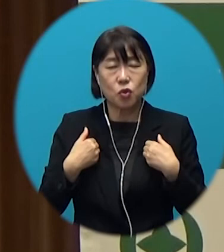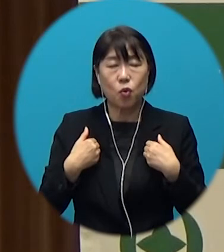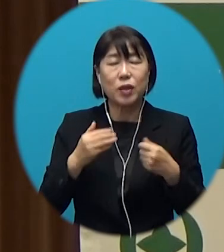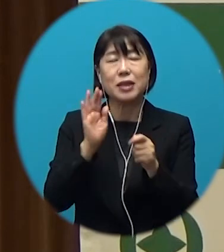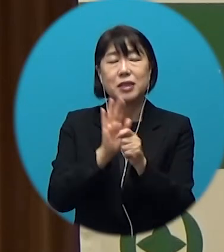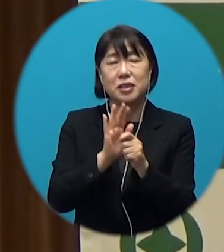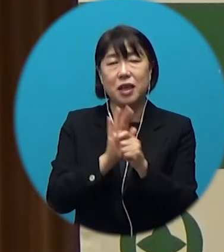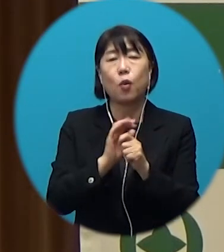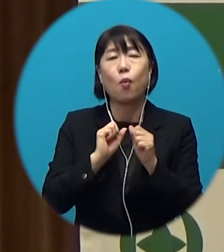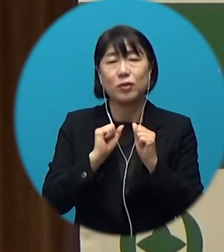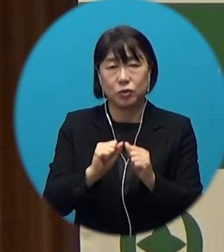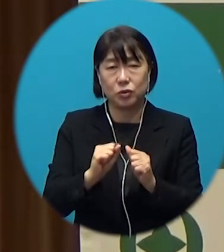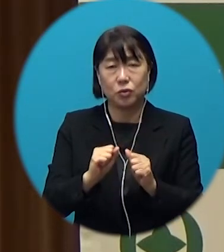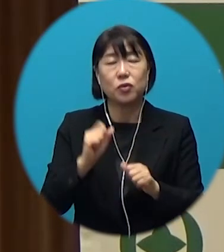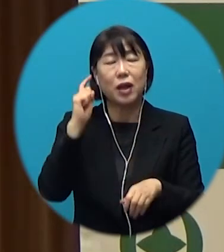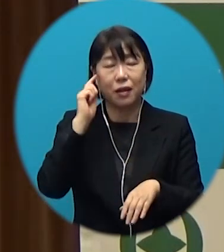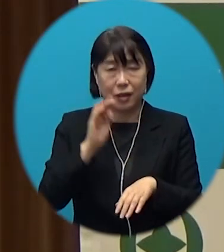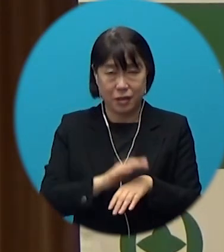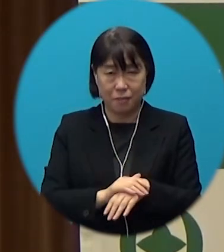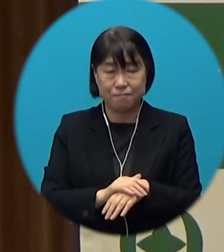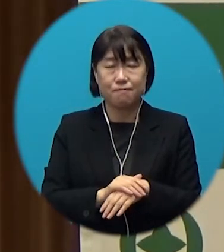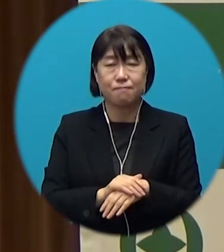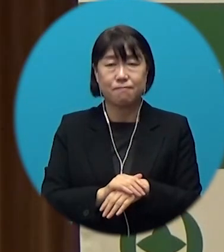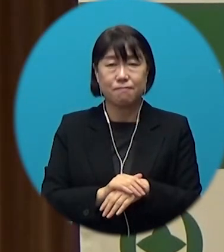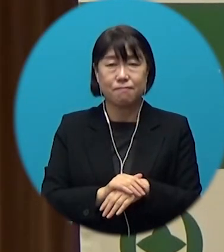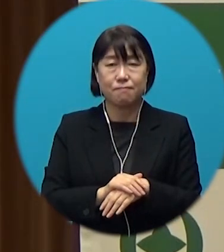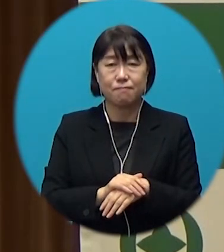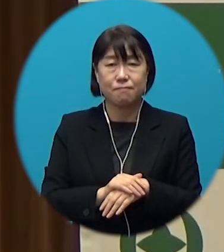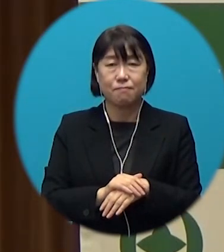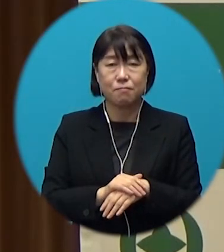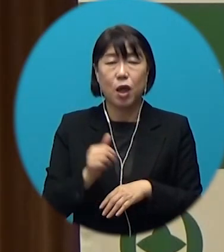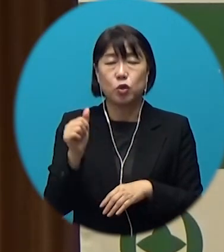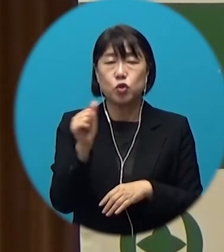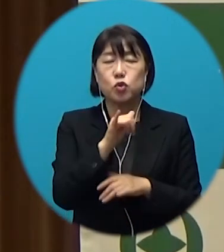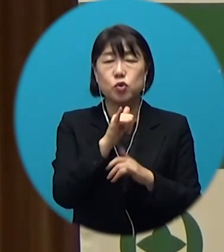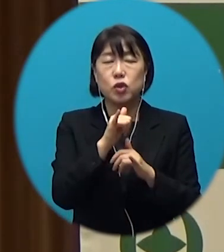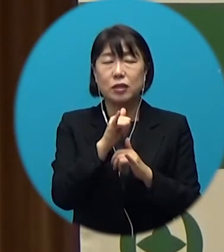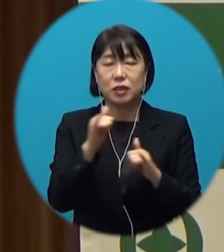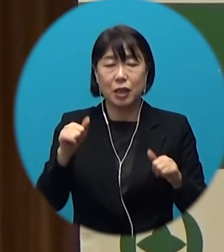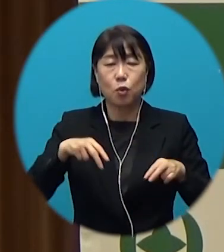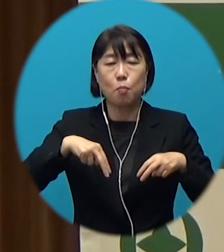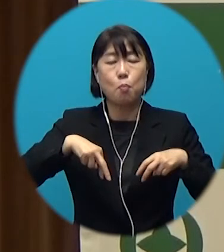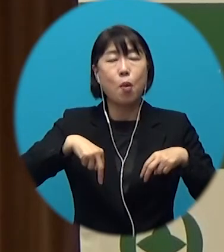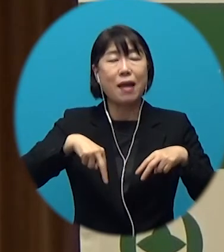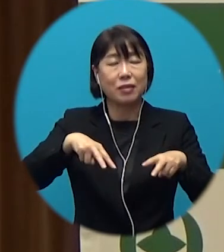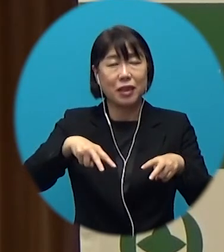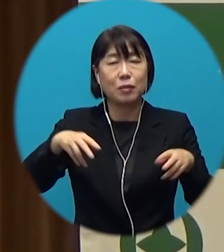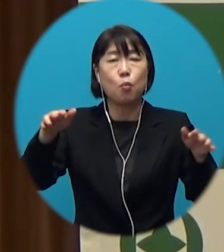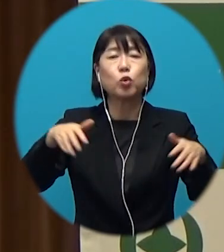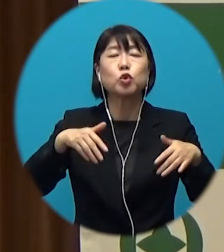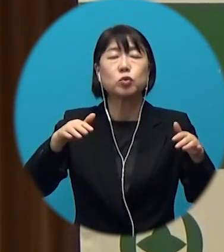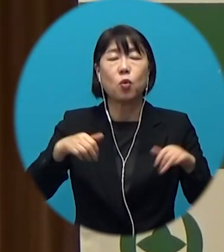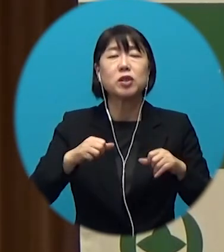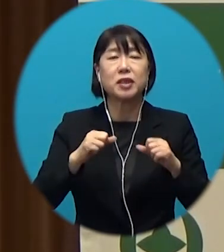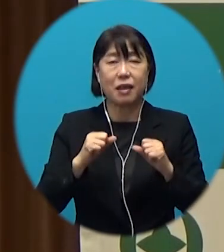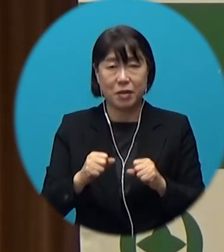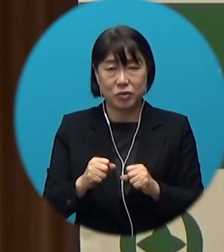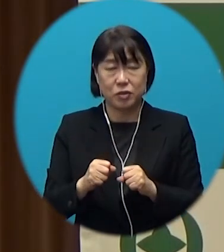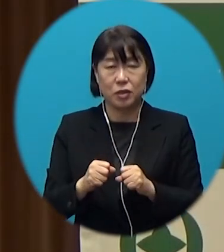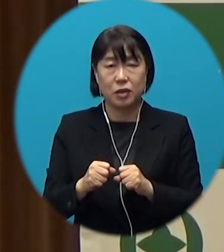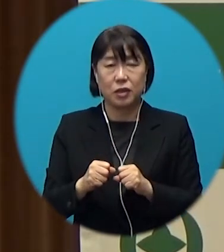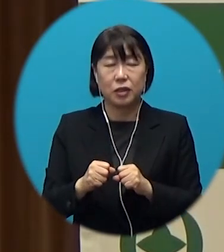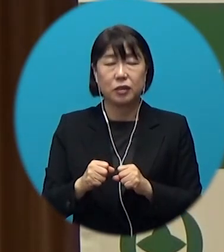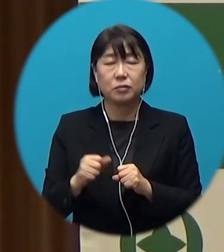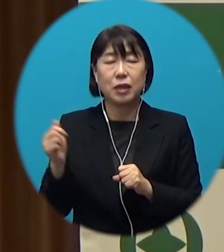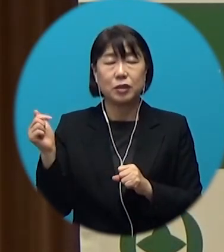きたいというふうに思っておりますし、あの、まあ、通訳のボランティアの募集を、まあ、させていただくところですね、で早速